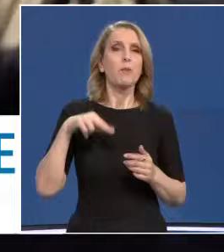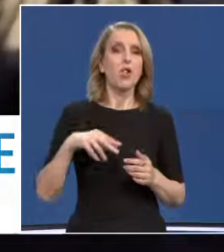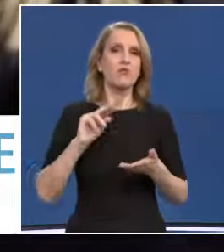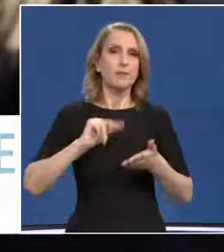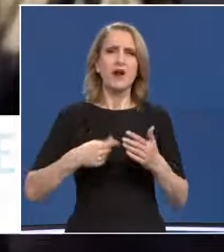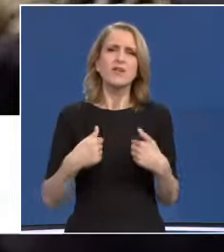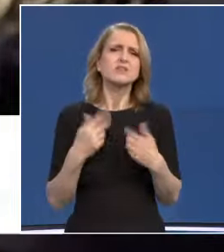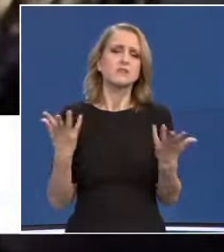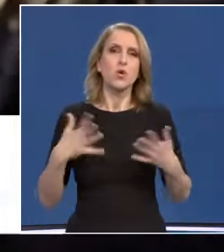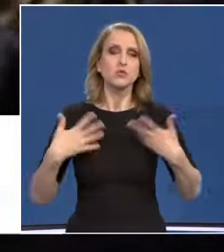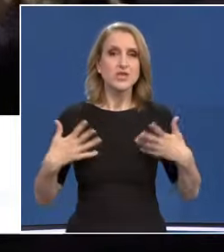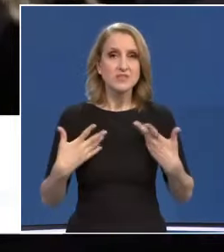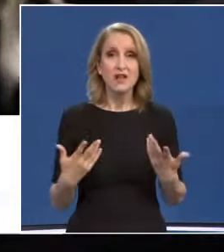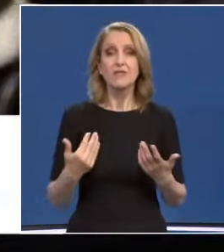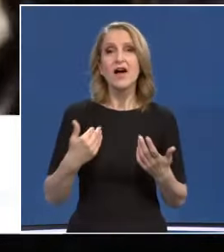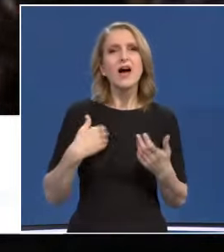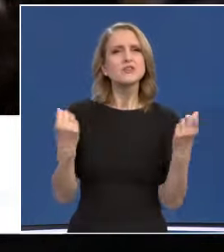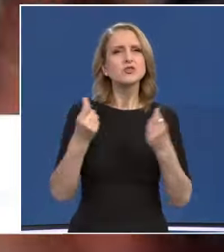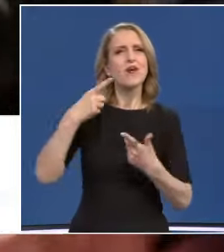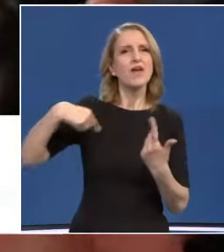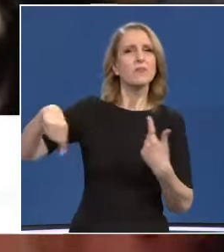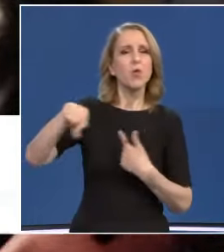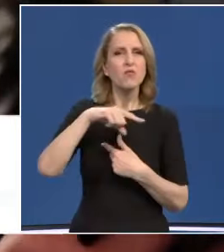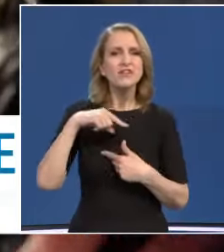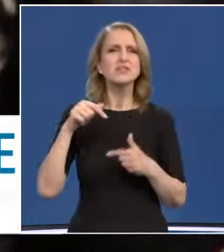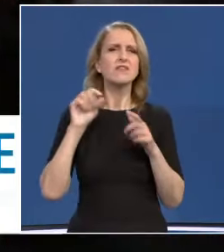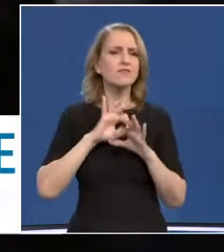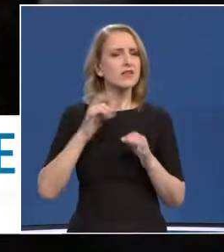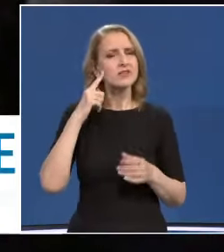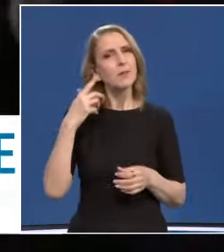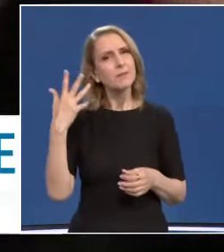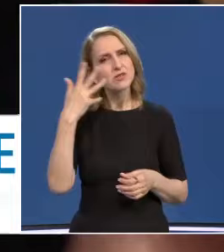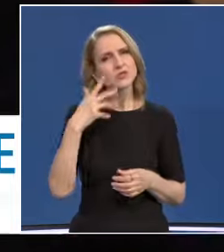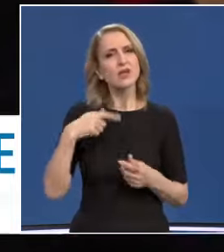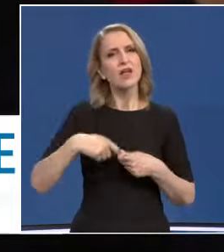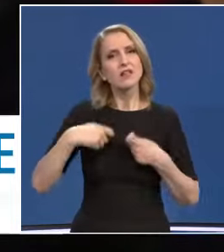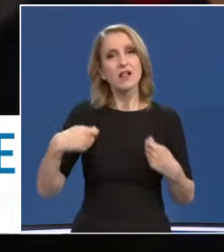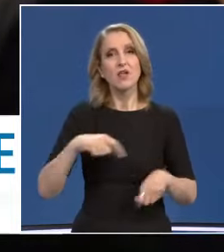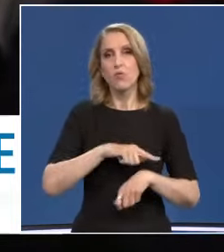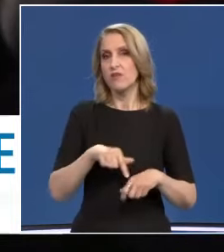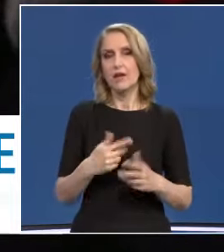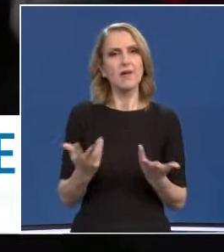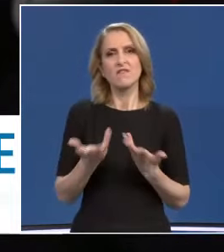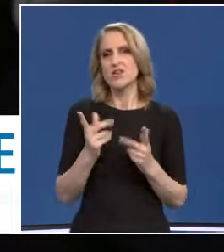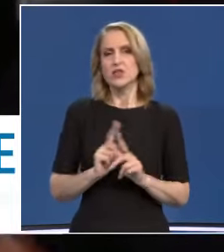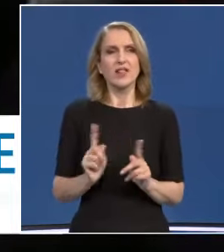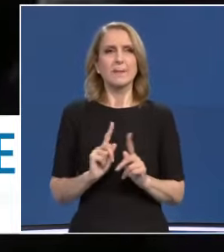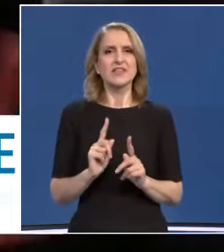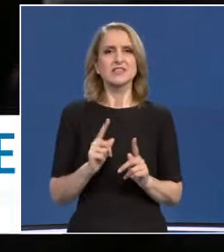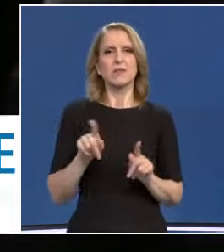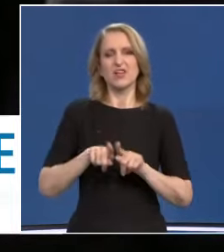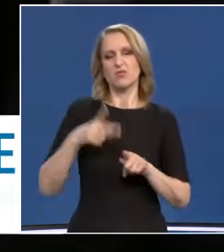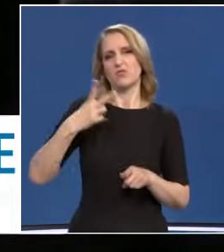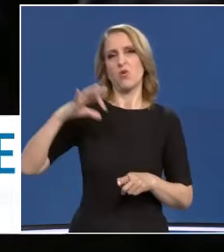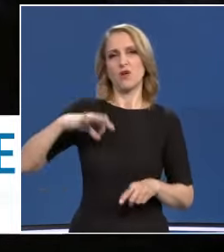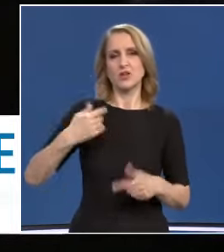Много съм щастлив. Като човек израснал в провинцията, това беше само мечта, която имах дълго време. Вече няма да съм гражданин втора